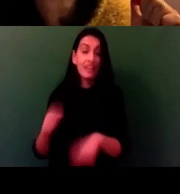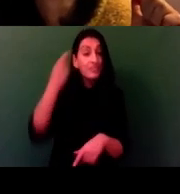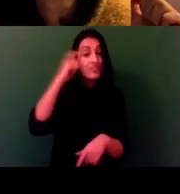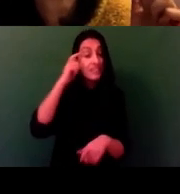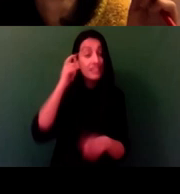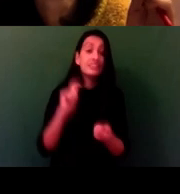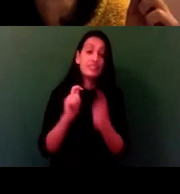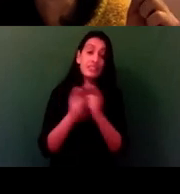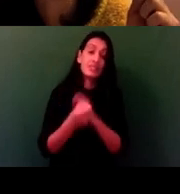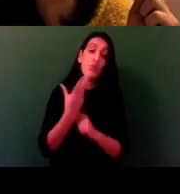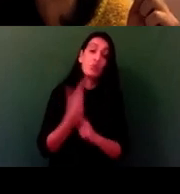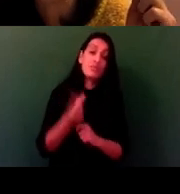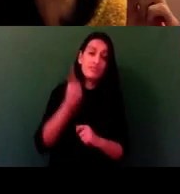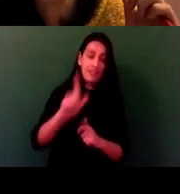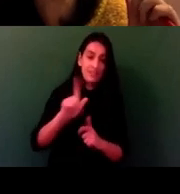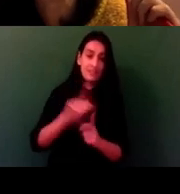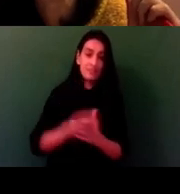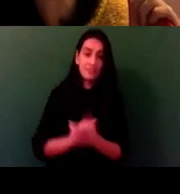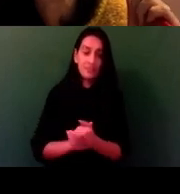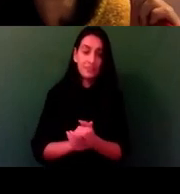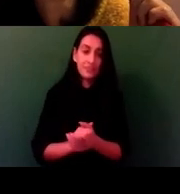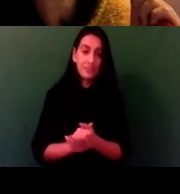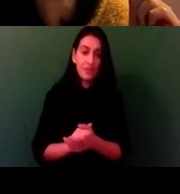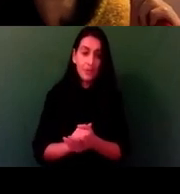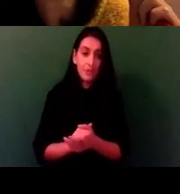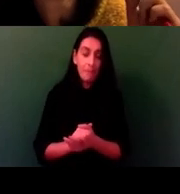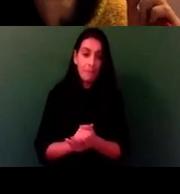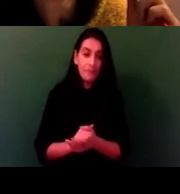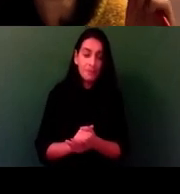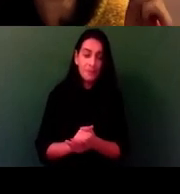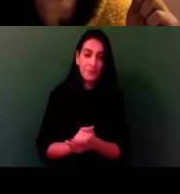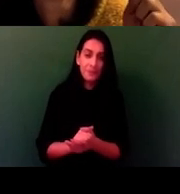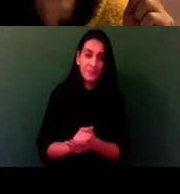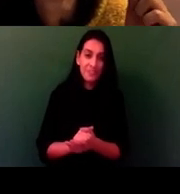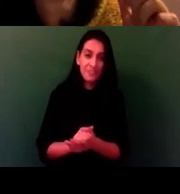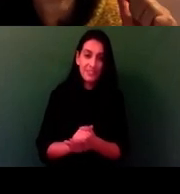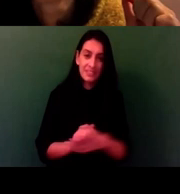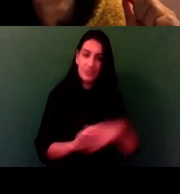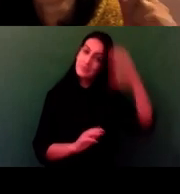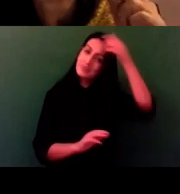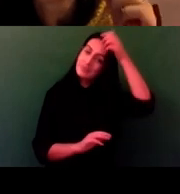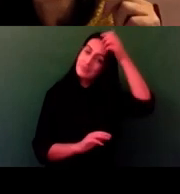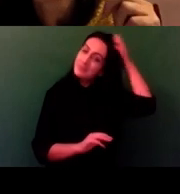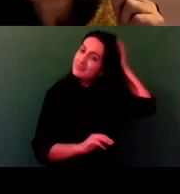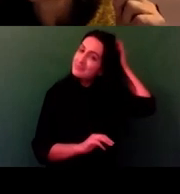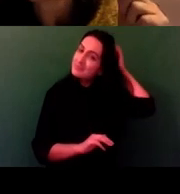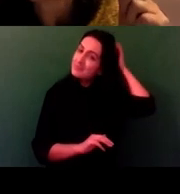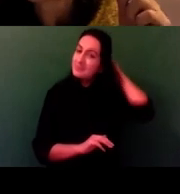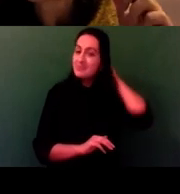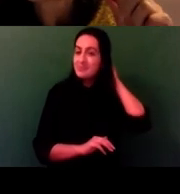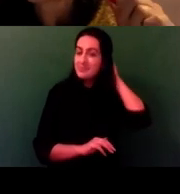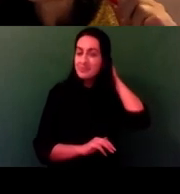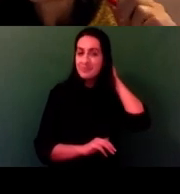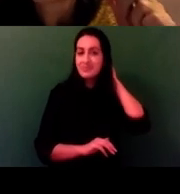çünkü tasavvur ettiğimiz bir andan sonra da gerçekliğe dönüşüyor bir yerden sonra. Hatta orada